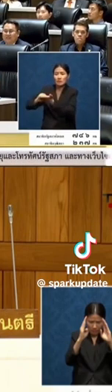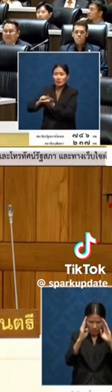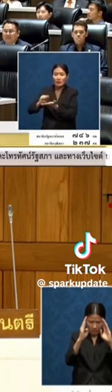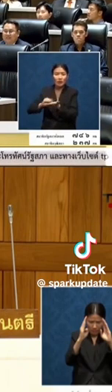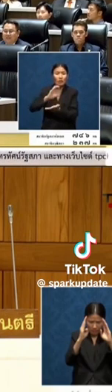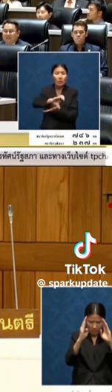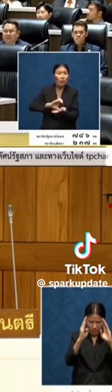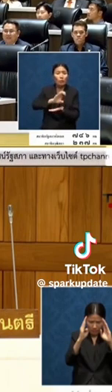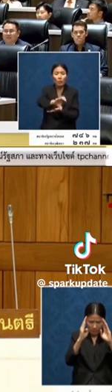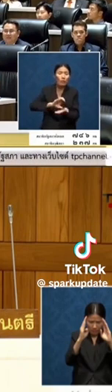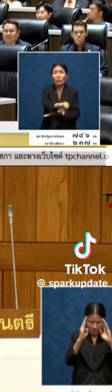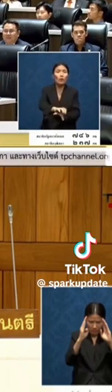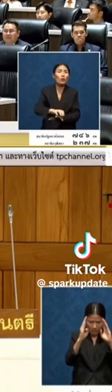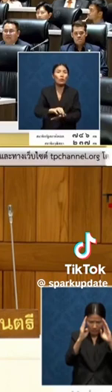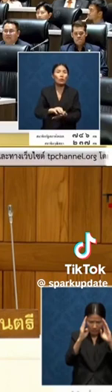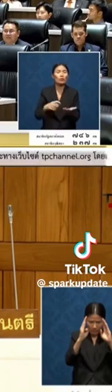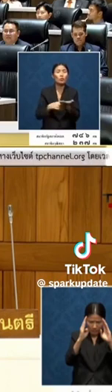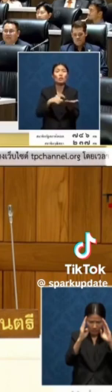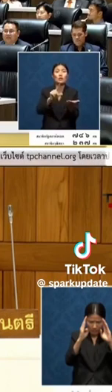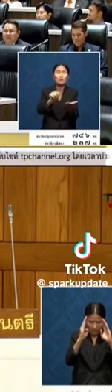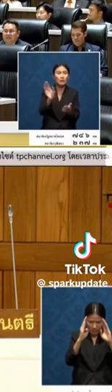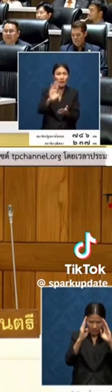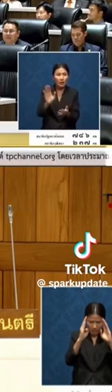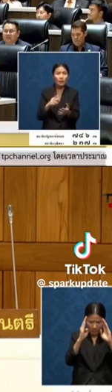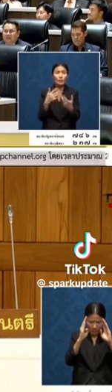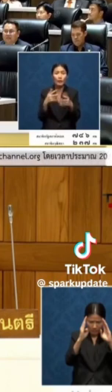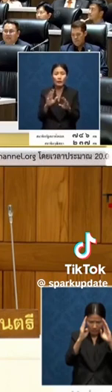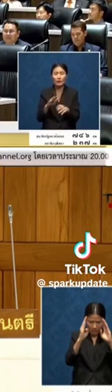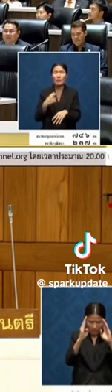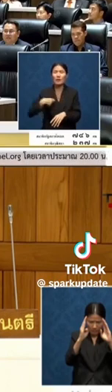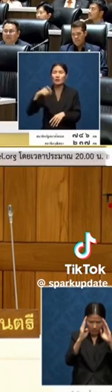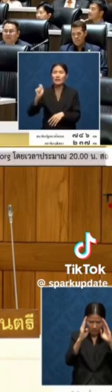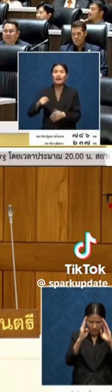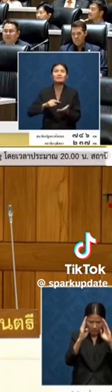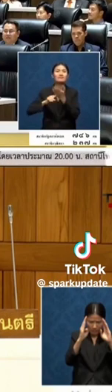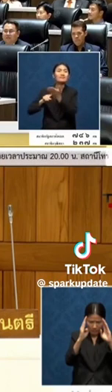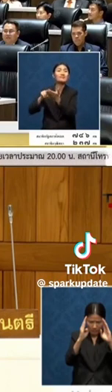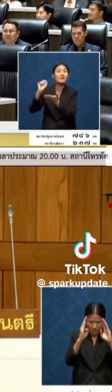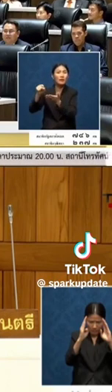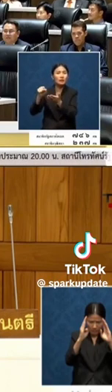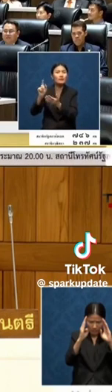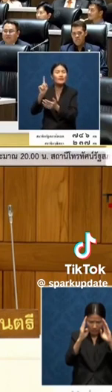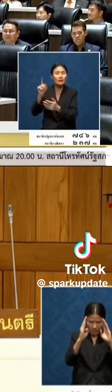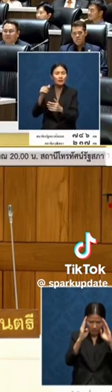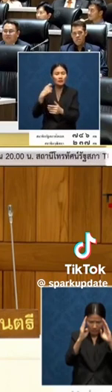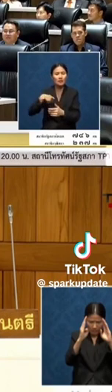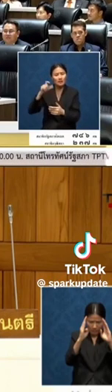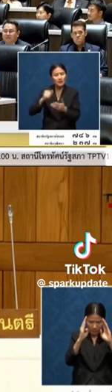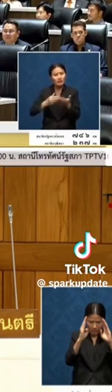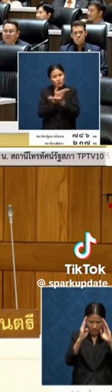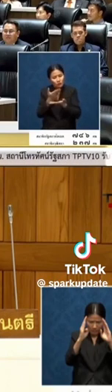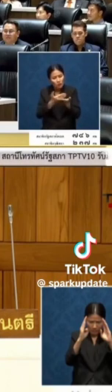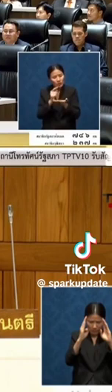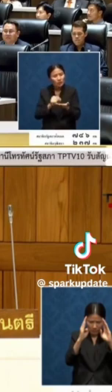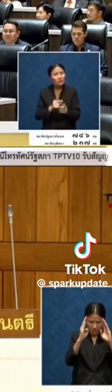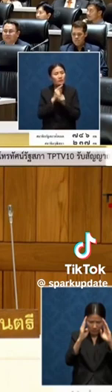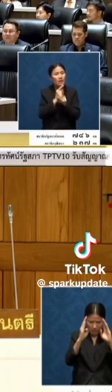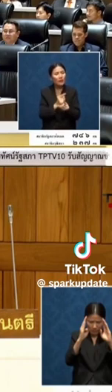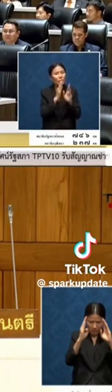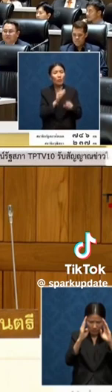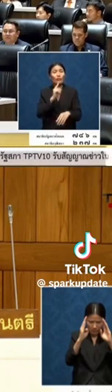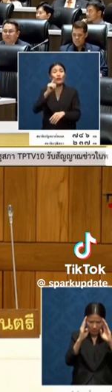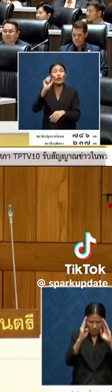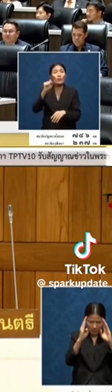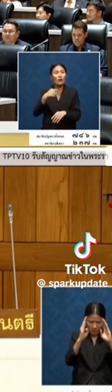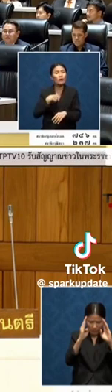อ้างแต่เพียงรอศาลนะครับเพราะศาลท่านเนี่ยเวลาพิจารณาก็จะพิจารณาในกรอบที่มีคนฟ้องไปตัดสินว่าในจุดๆนั้นหน่วยงาน